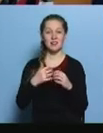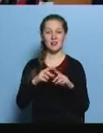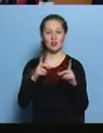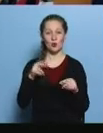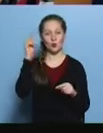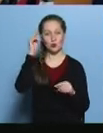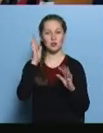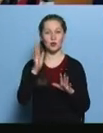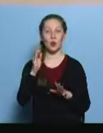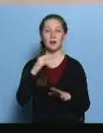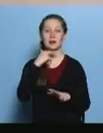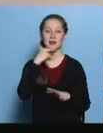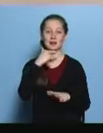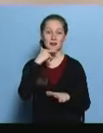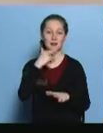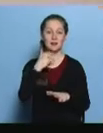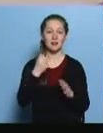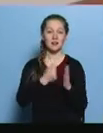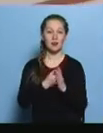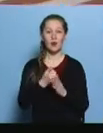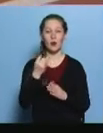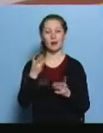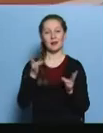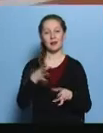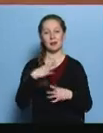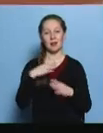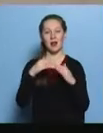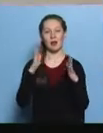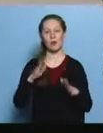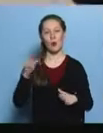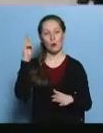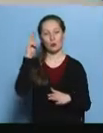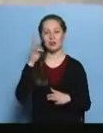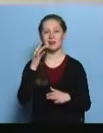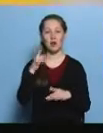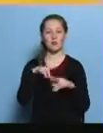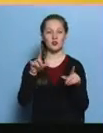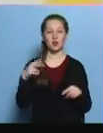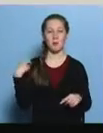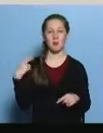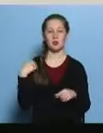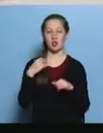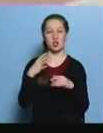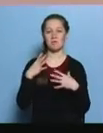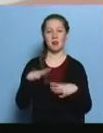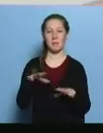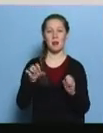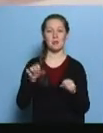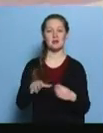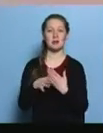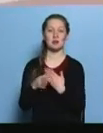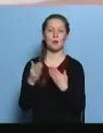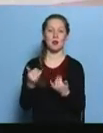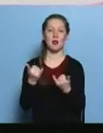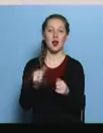только 1-е 3 года. Потом случилась трагедия и домашнее обучение. Ни одна школа в Можге не была приспособлена для особенного